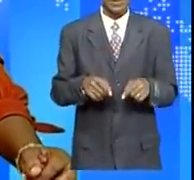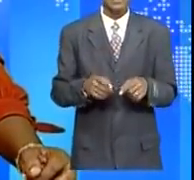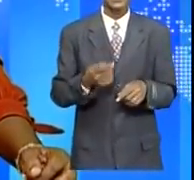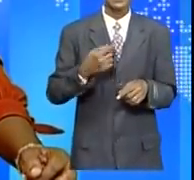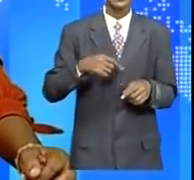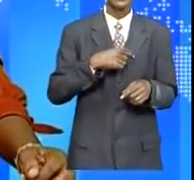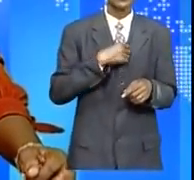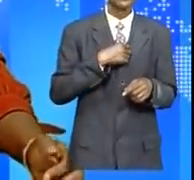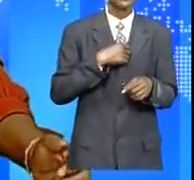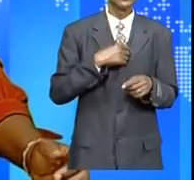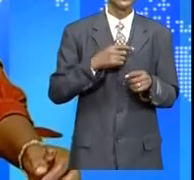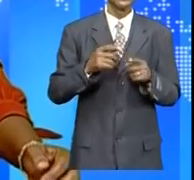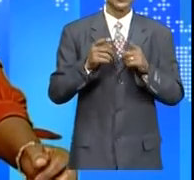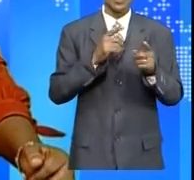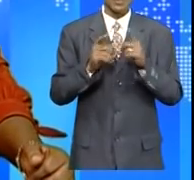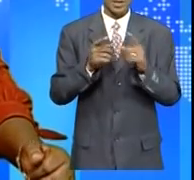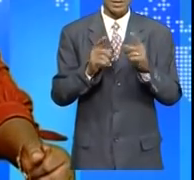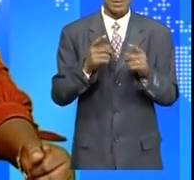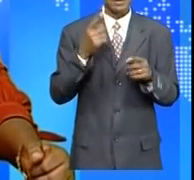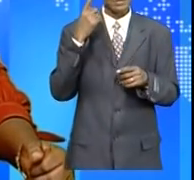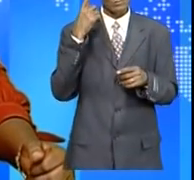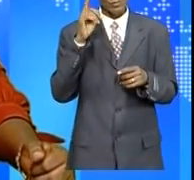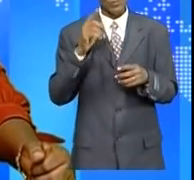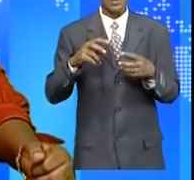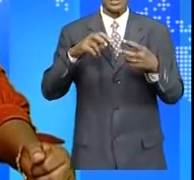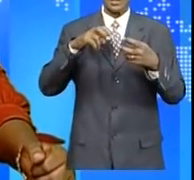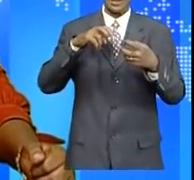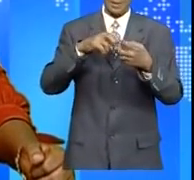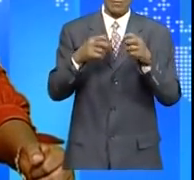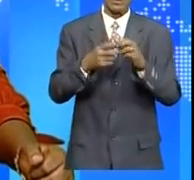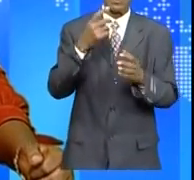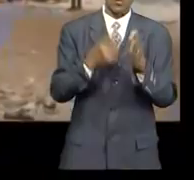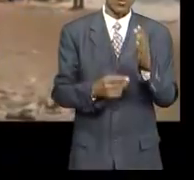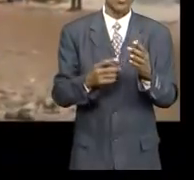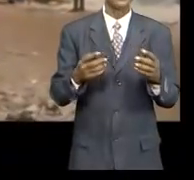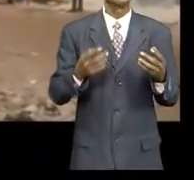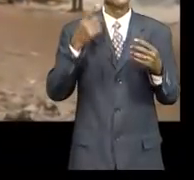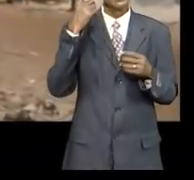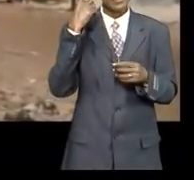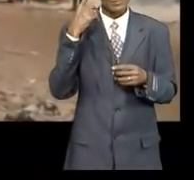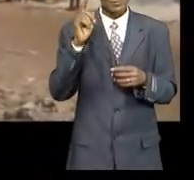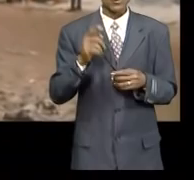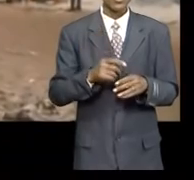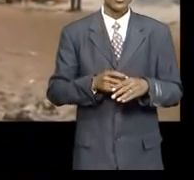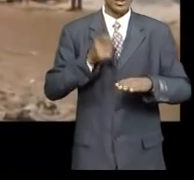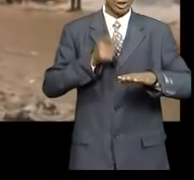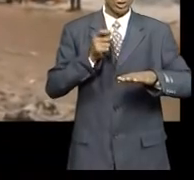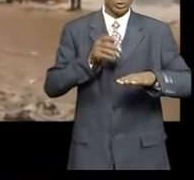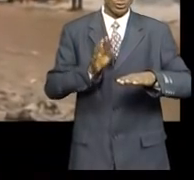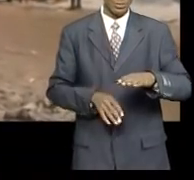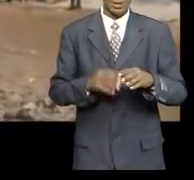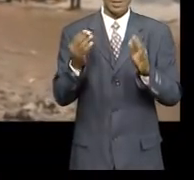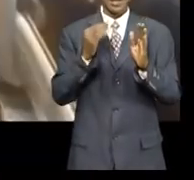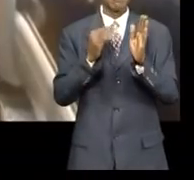droit, ce après un jugement du tribunal de paix. Suivez. L'exécution de ces jugements rendus le